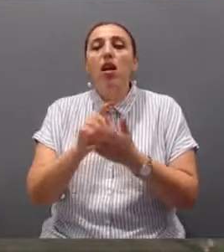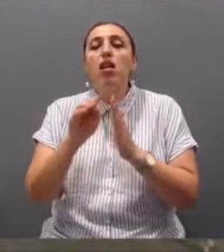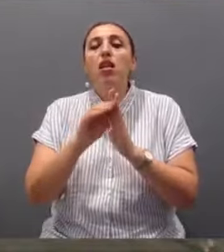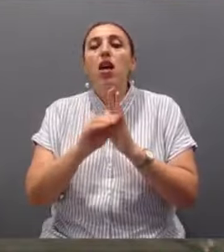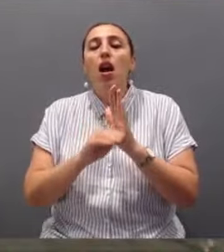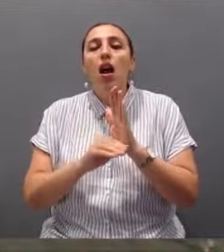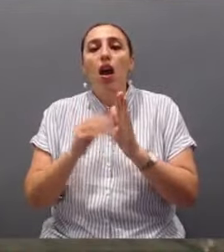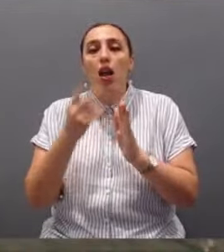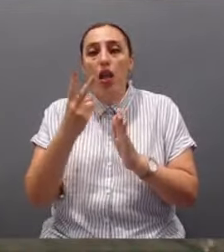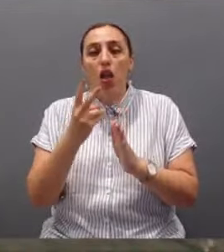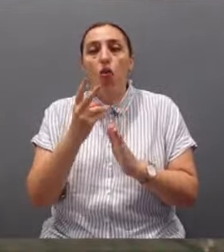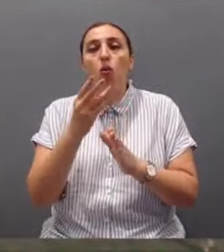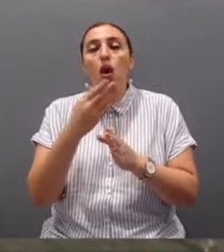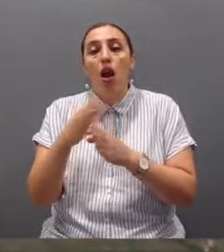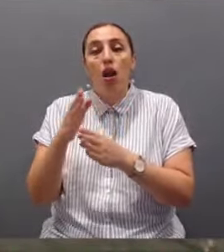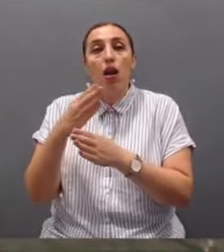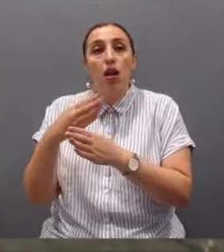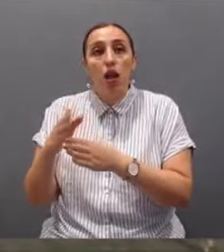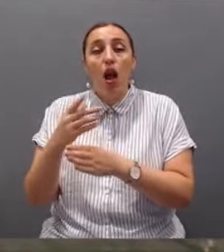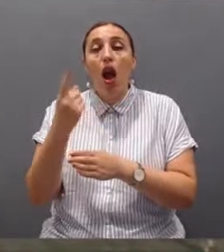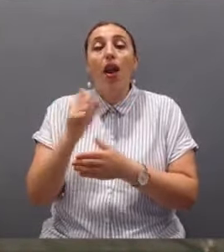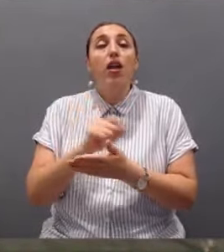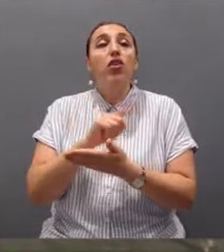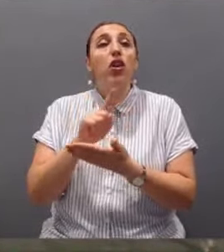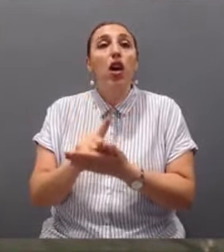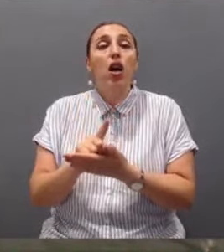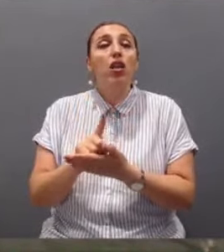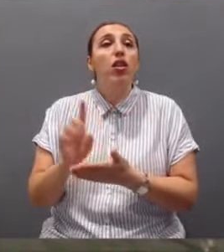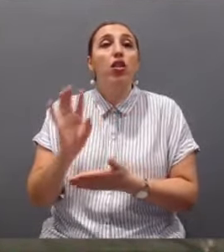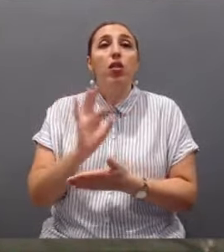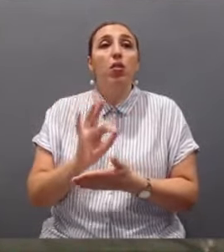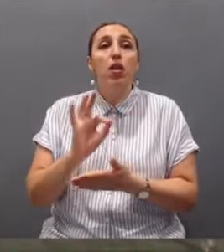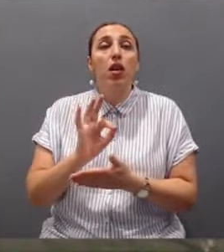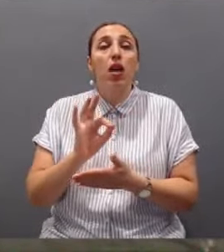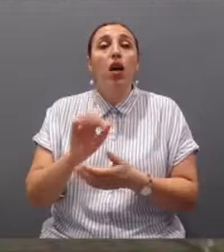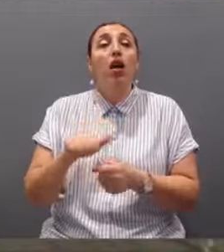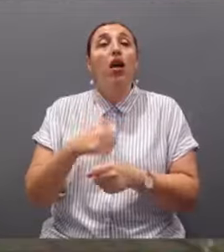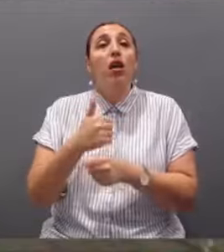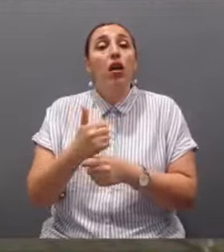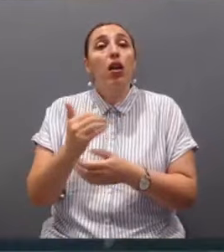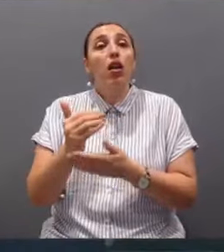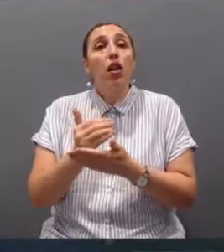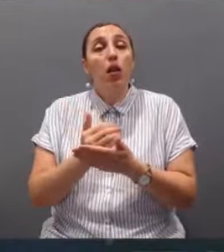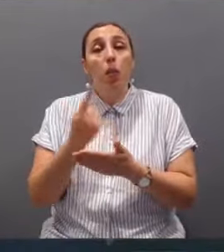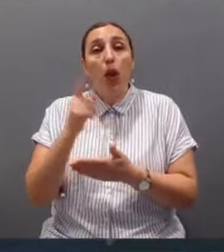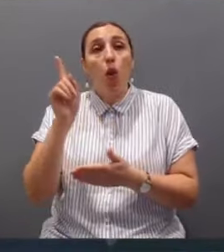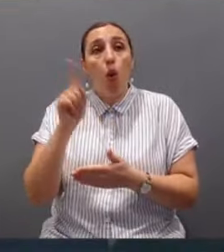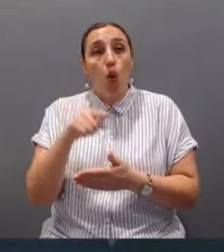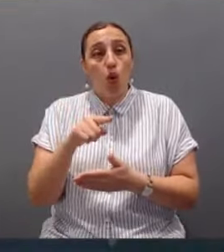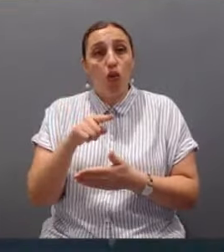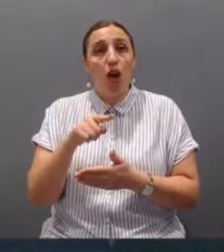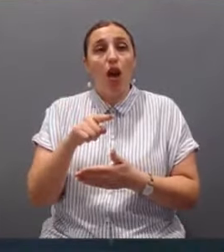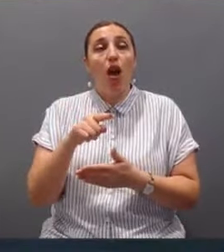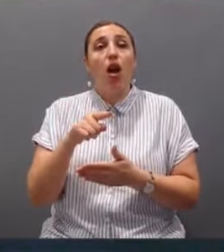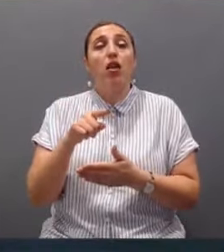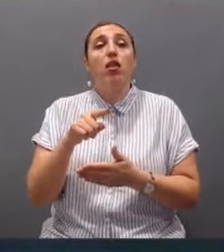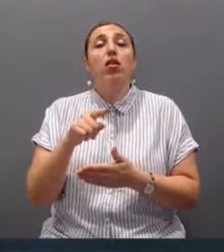օրակարգը, հարցերը, ըստ էության առաջի հարցում անդրադառնում եք համանադրության միայն մեկ հոդվածի